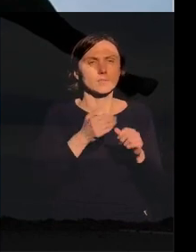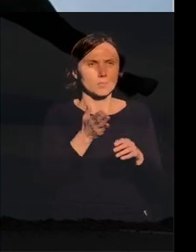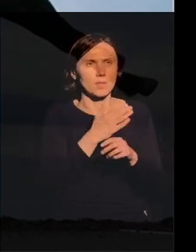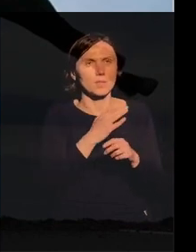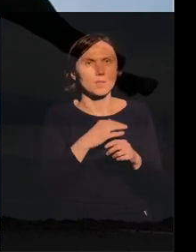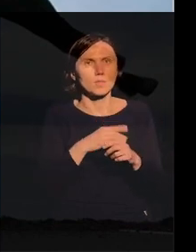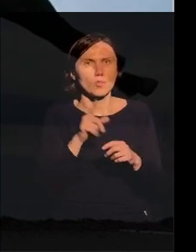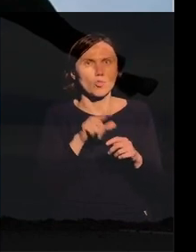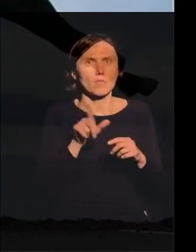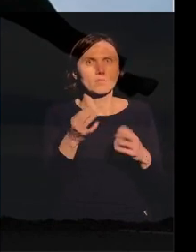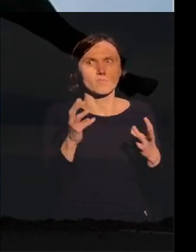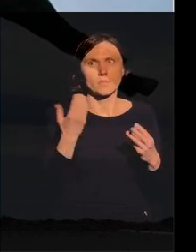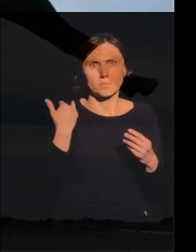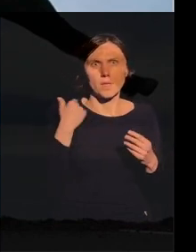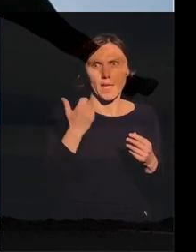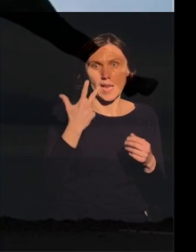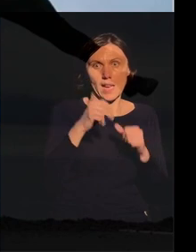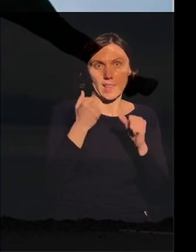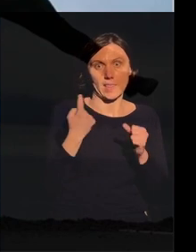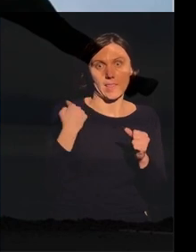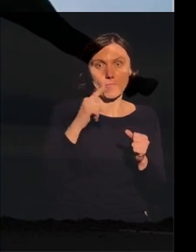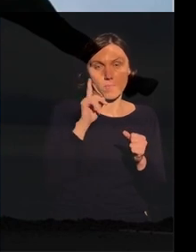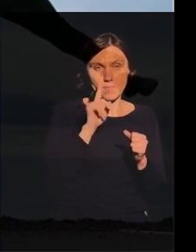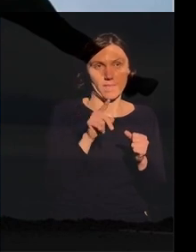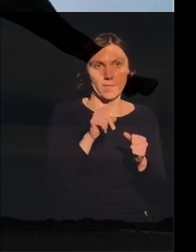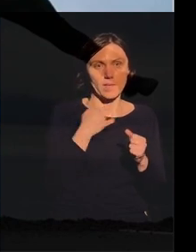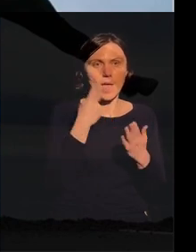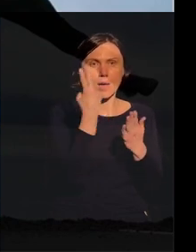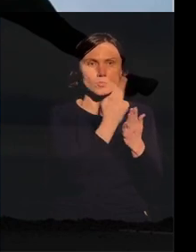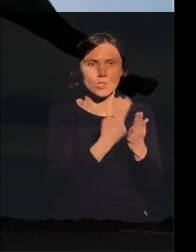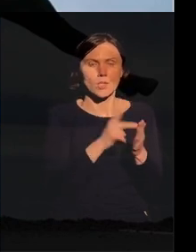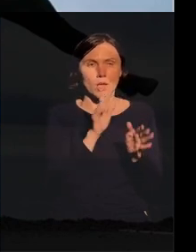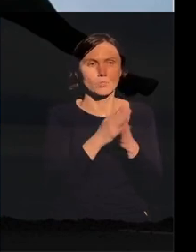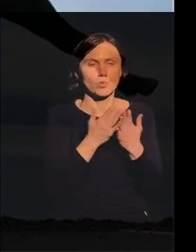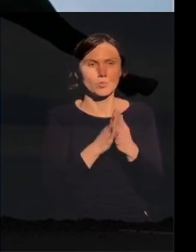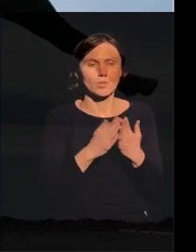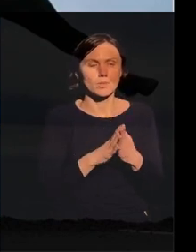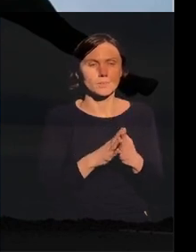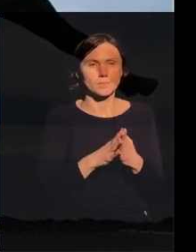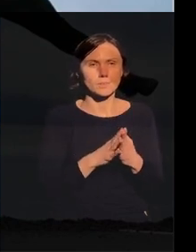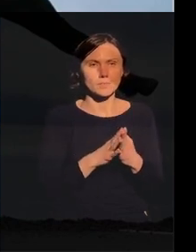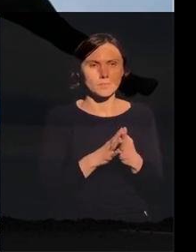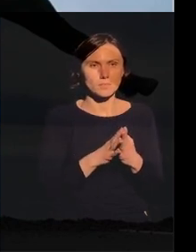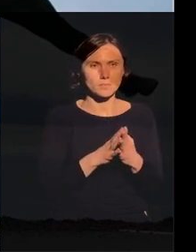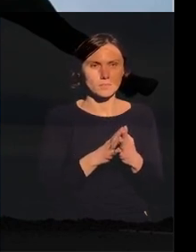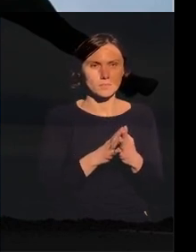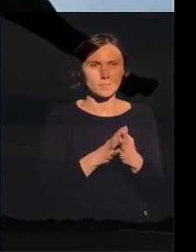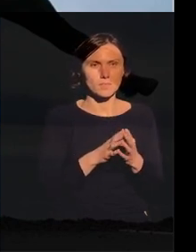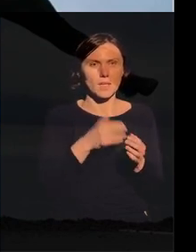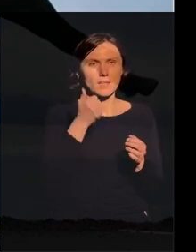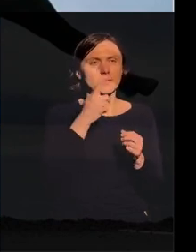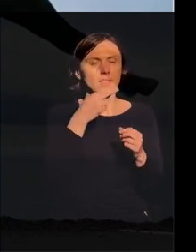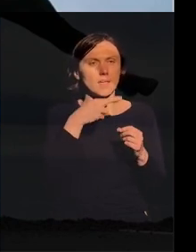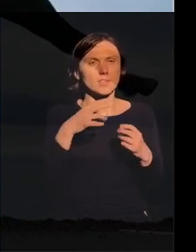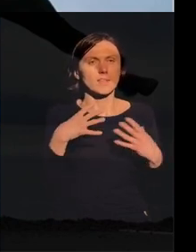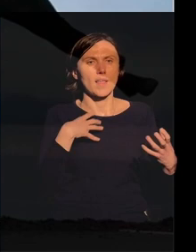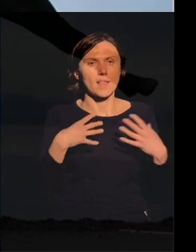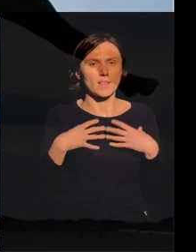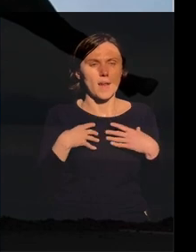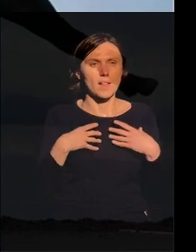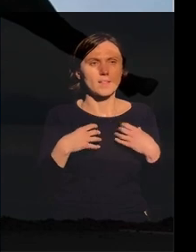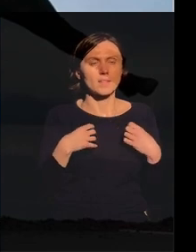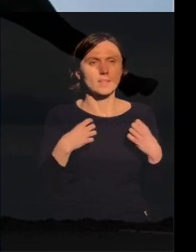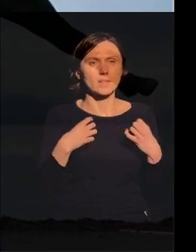to wydarzyło się dosłownie kilka lat temu, przeczytałem taką książkę jednego z reżyserów